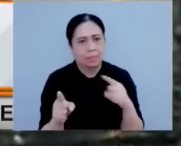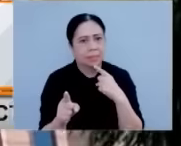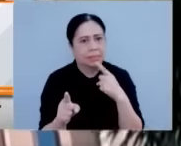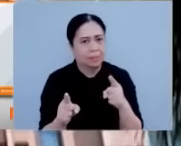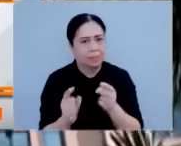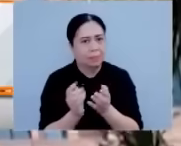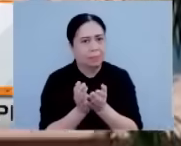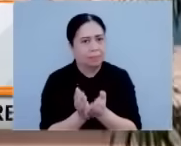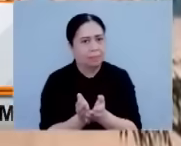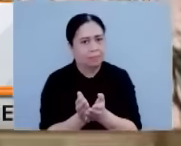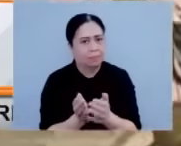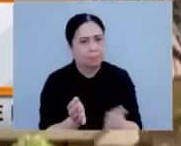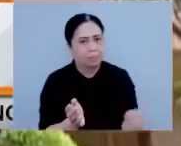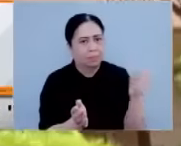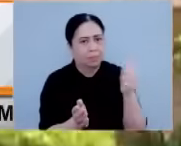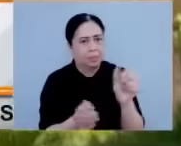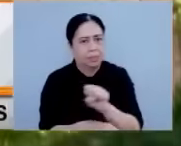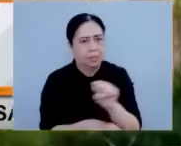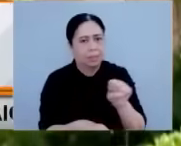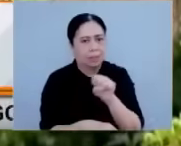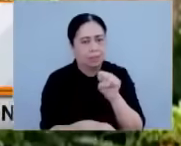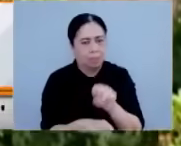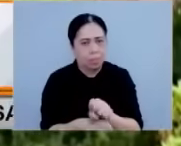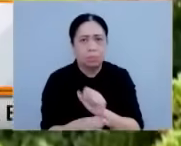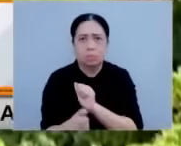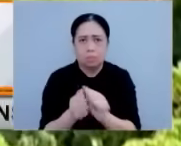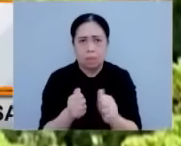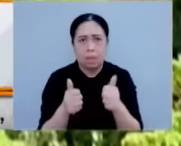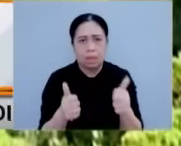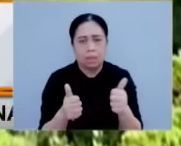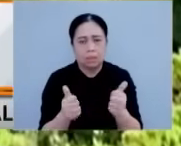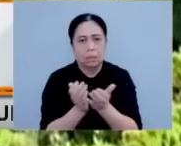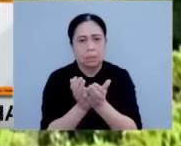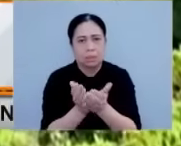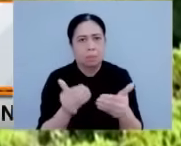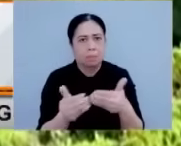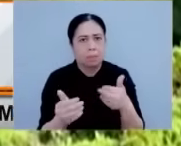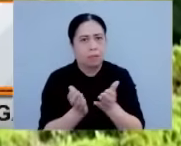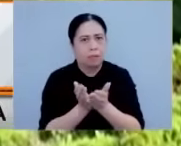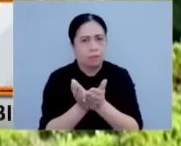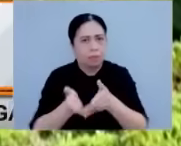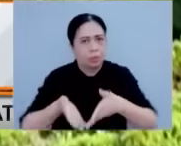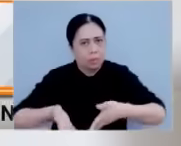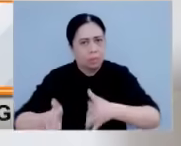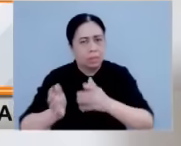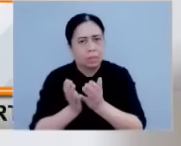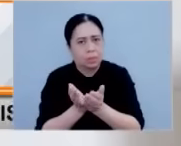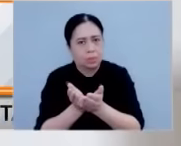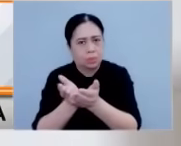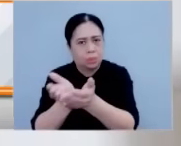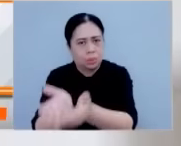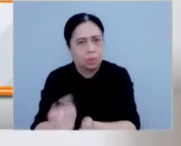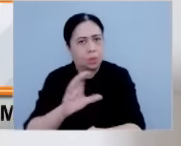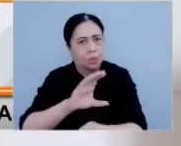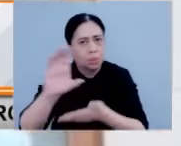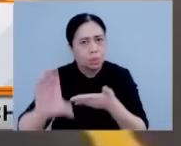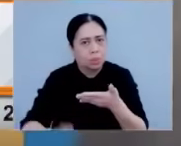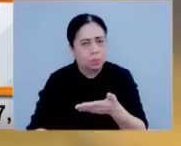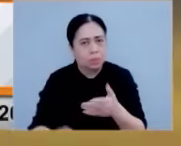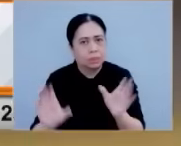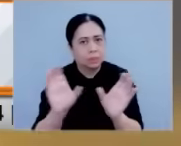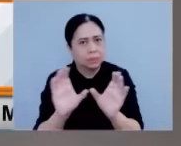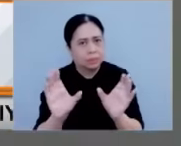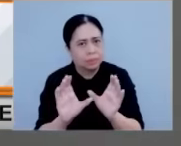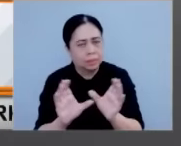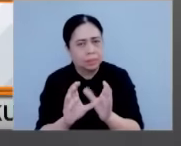Singapore, pumasa sa inspeksyon nila ang barko bago ito pinayag ang maglayag. Kompleto rin daw ito sa mga certificate at mga permit. Sa website